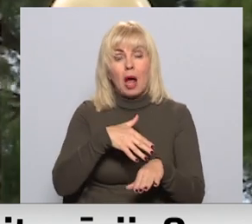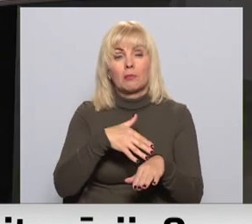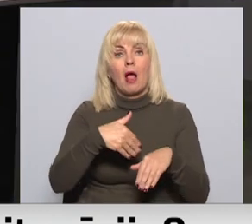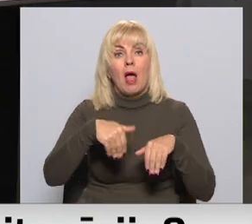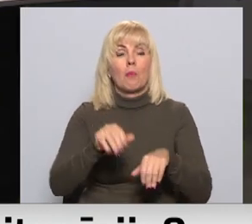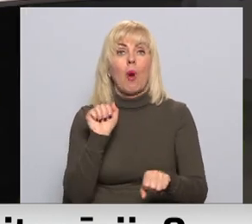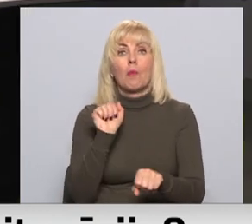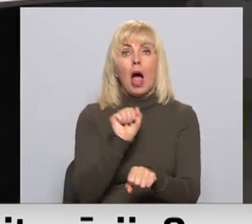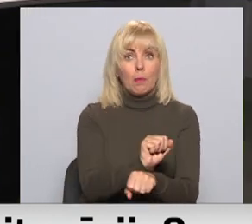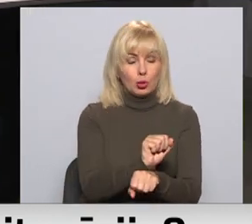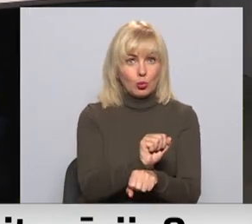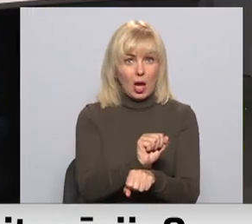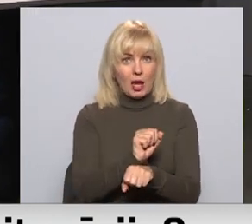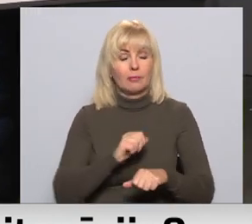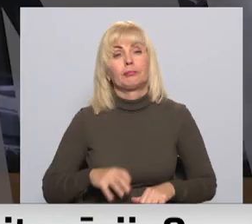apturēja.